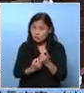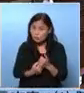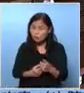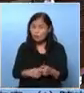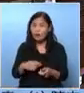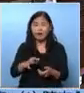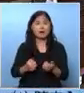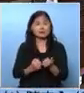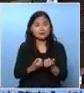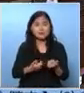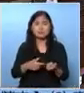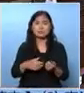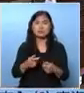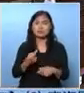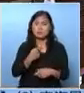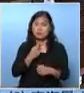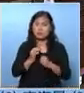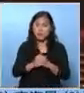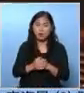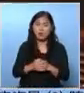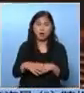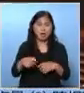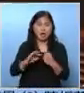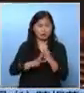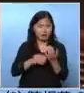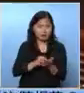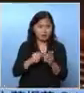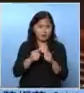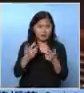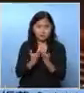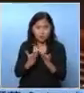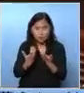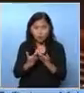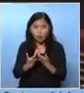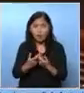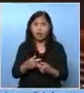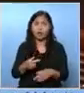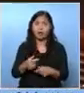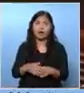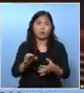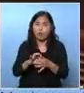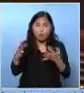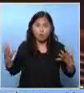持呢條草案咧，同要唔要求點算法定人數咧係冇關係嘅。